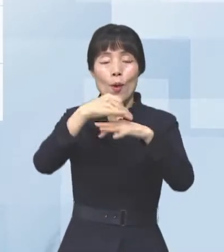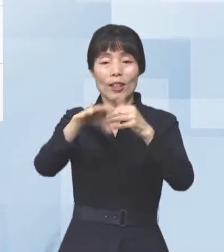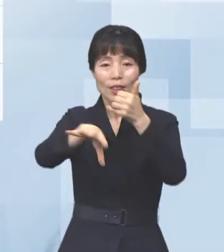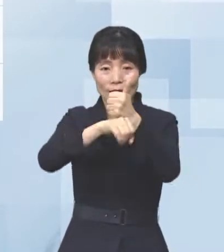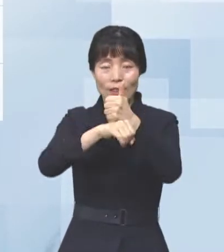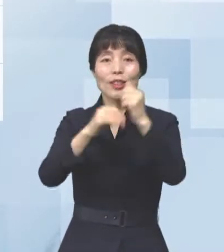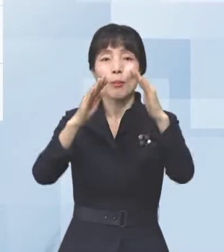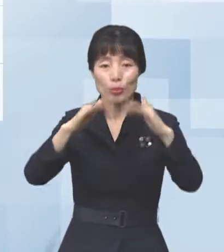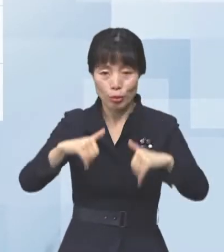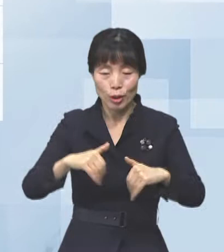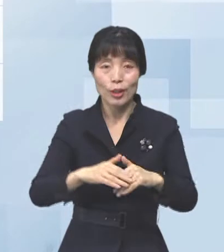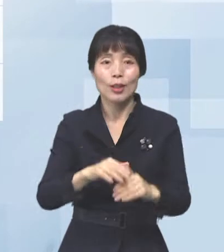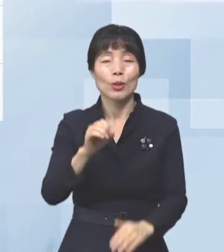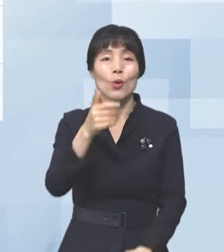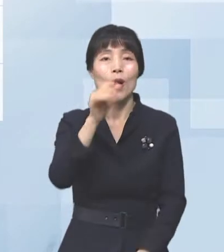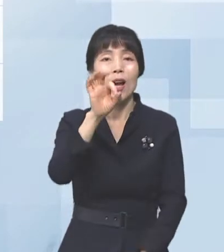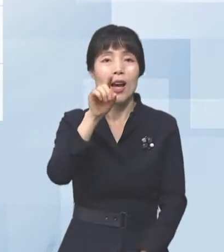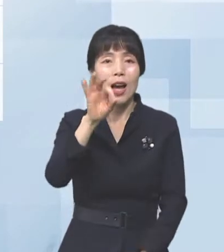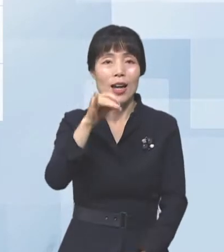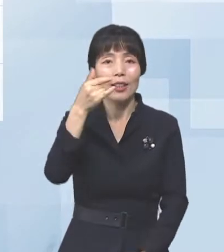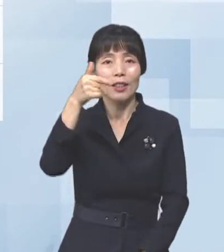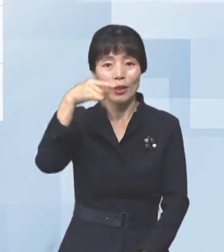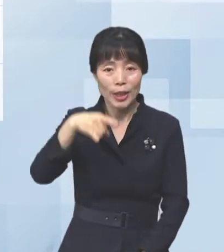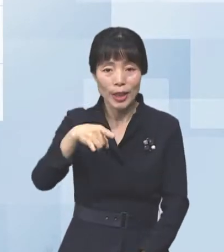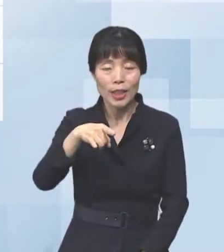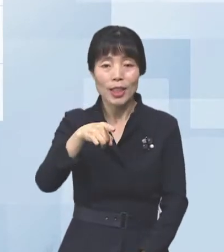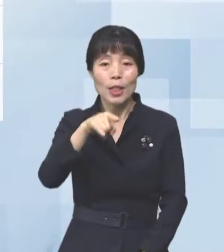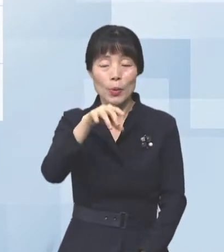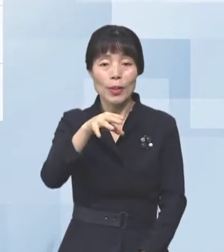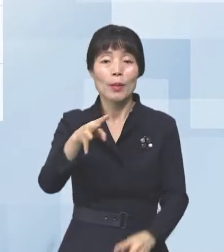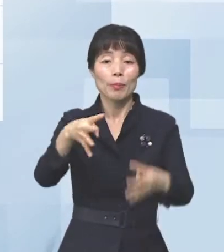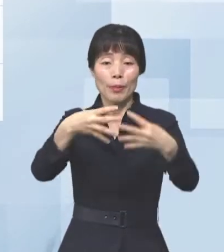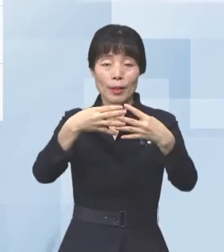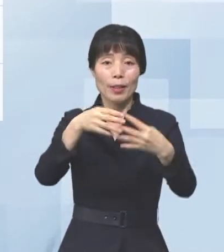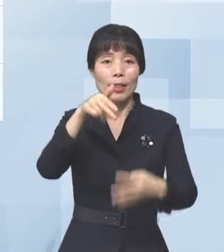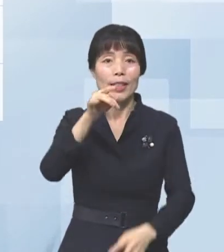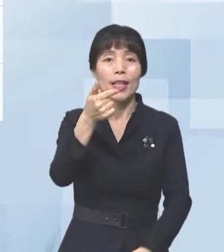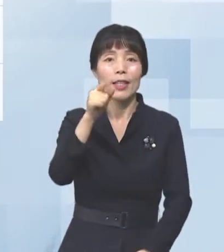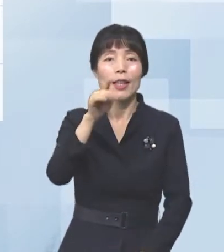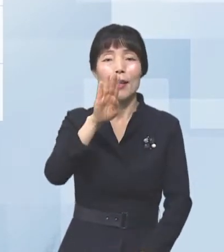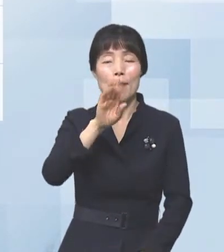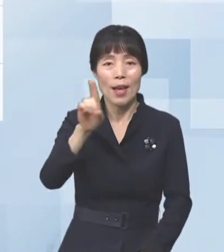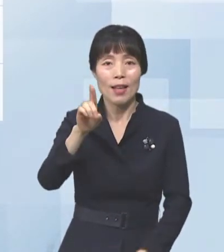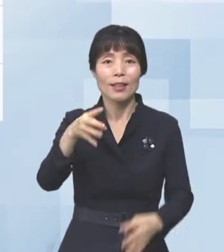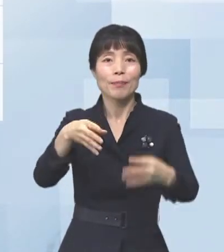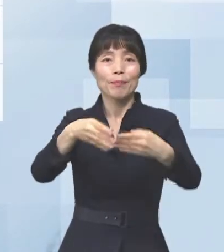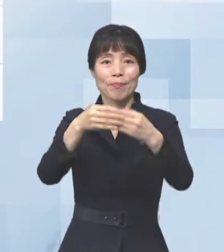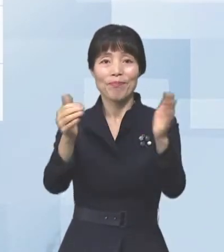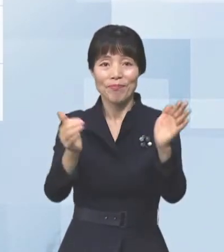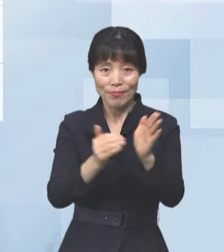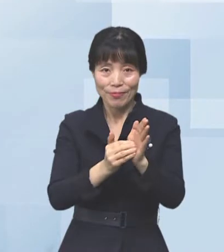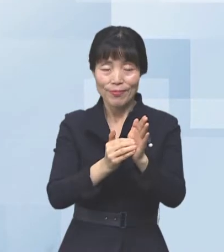1864년에는 앙리 듀낭의 제안을 통해 적십자 조약으로 불리는 제네바 협약이 맺어졌습니다.